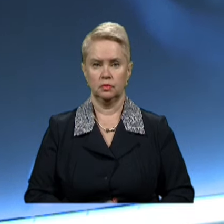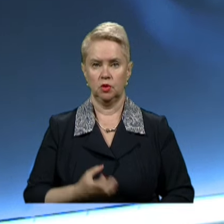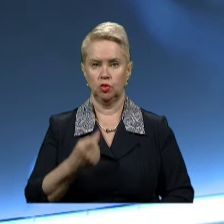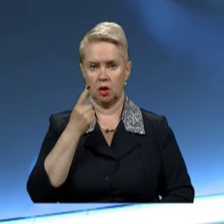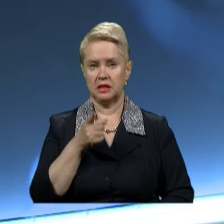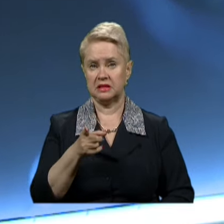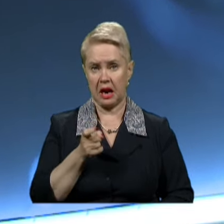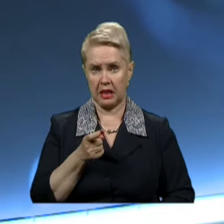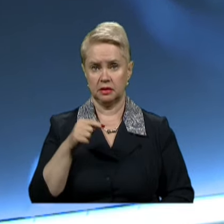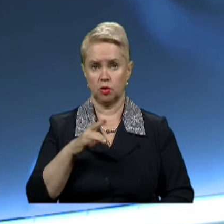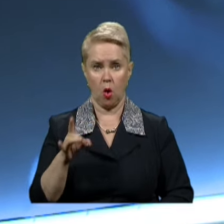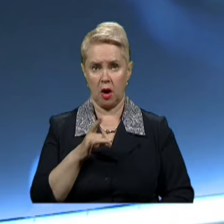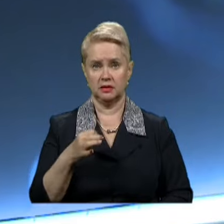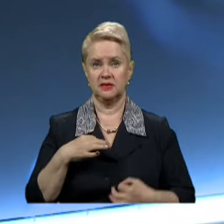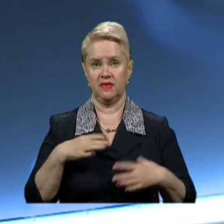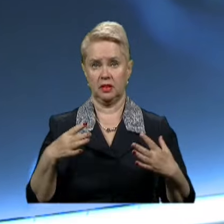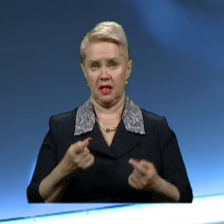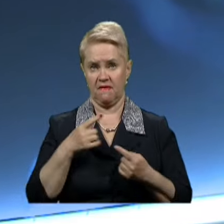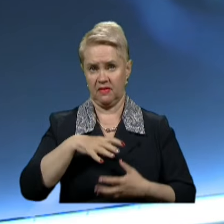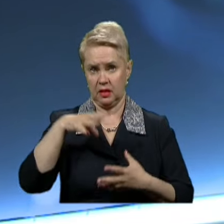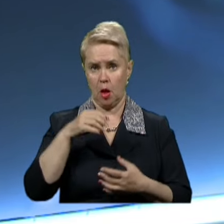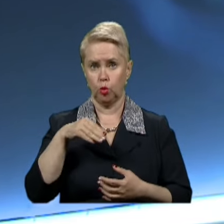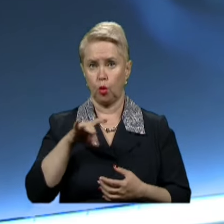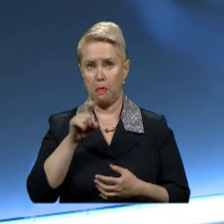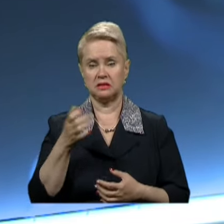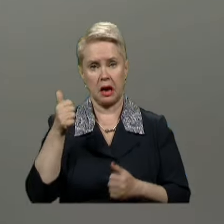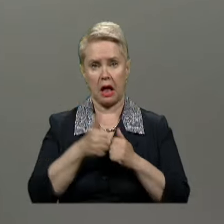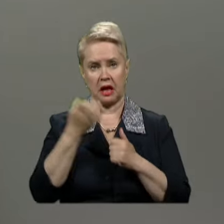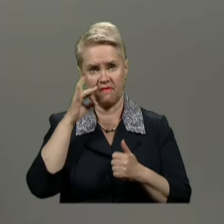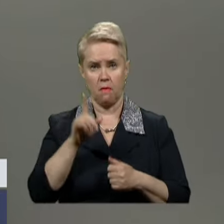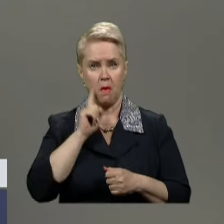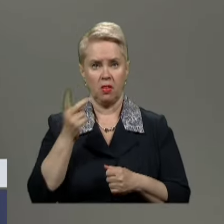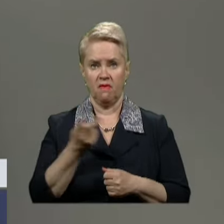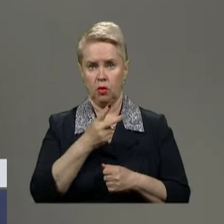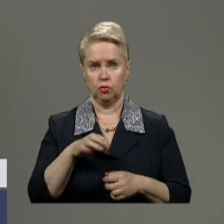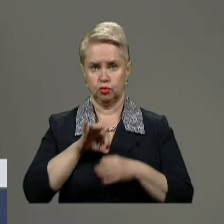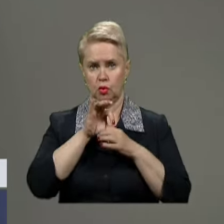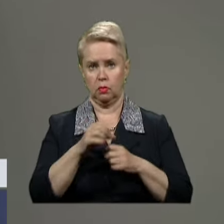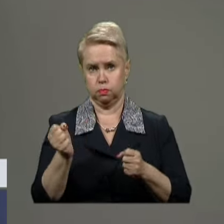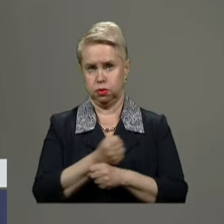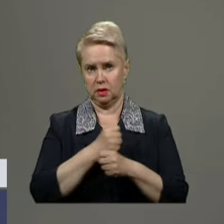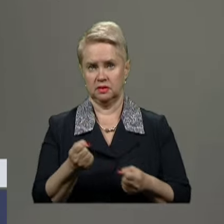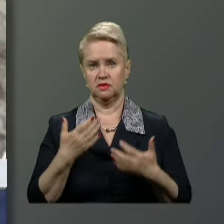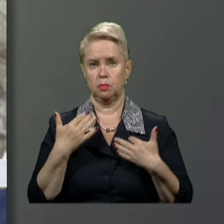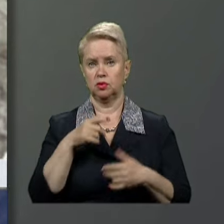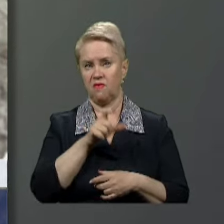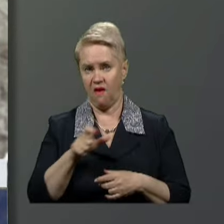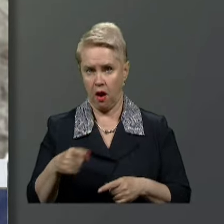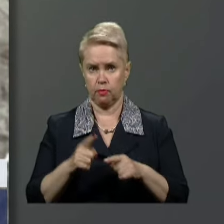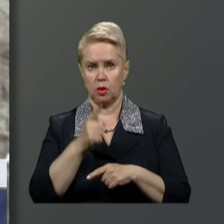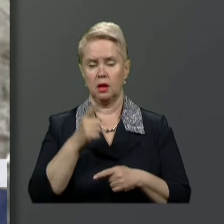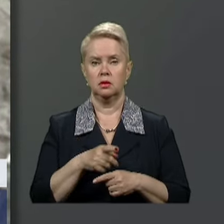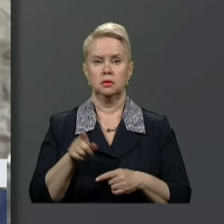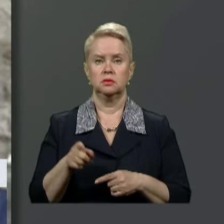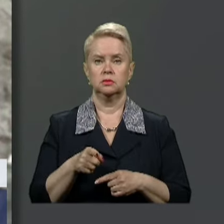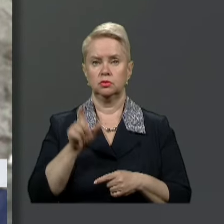одна стрілянина. Цього разу святкова на Великдень. На турбазі біля Кривого Рогу молодики влаштували бійку із відпочивальниками, а потім один з